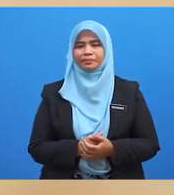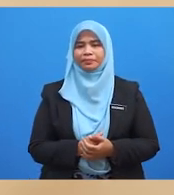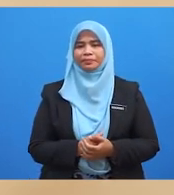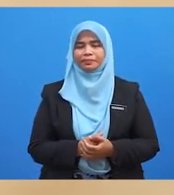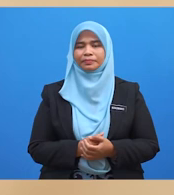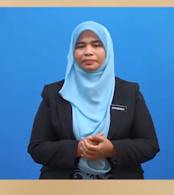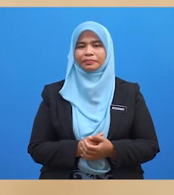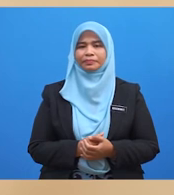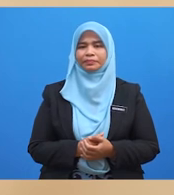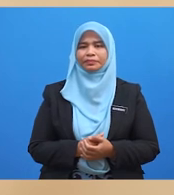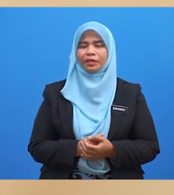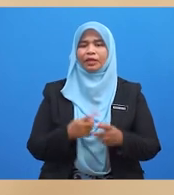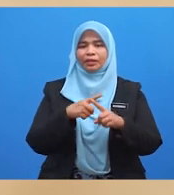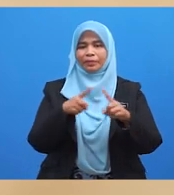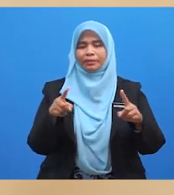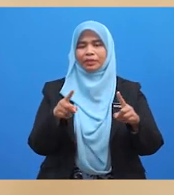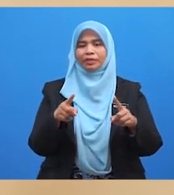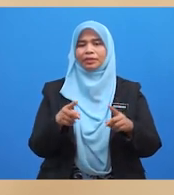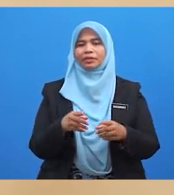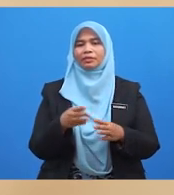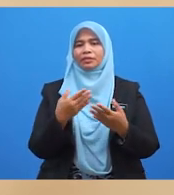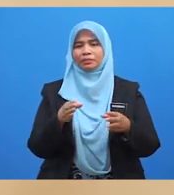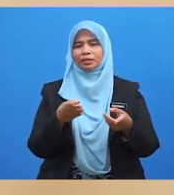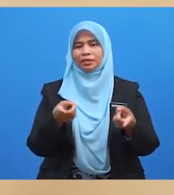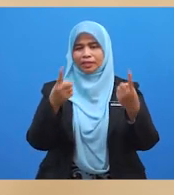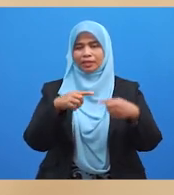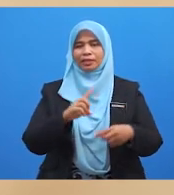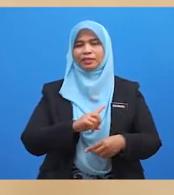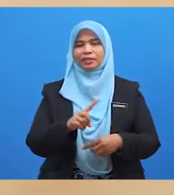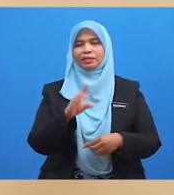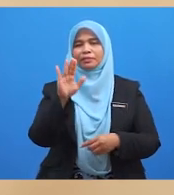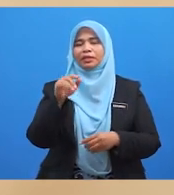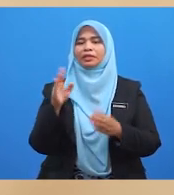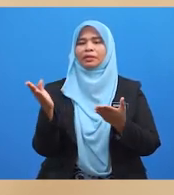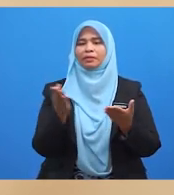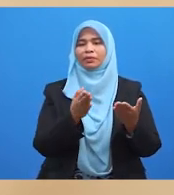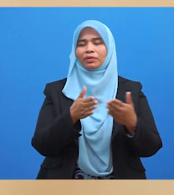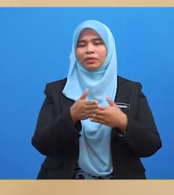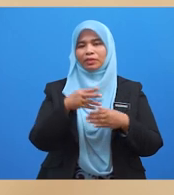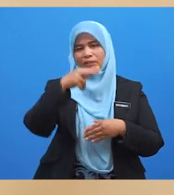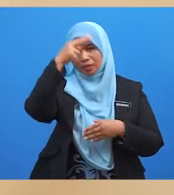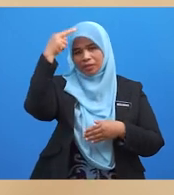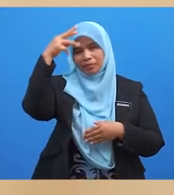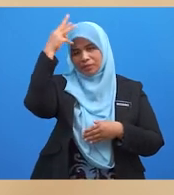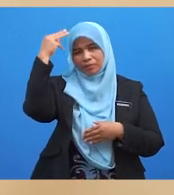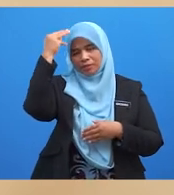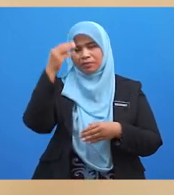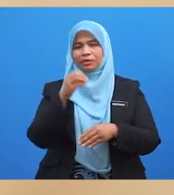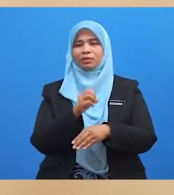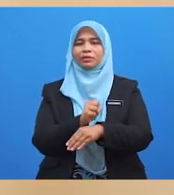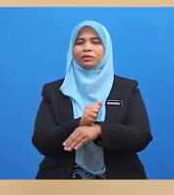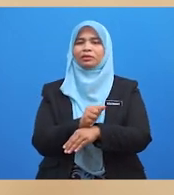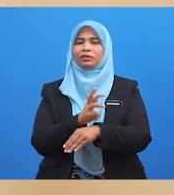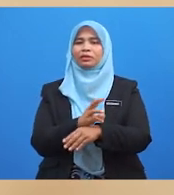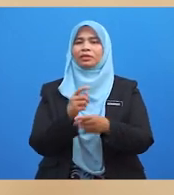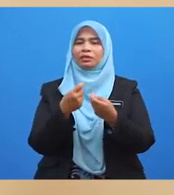itu. Namun, kedatangan agama Islam yang dibawa oleh Nabi Muhammad SAW telah